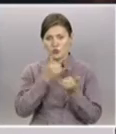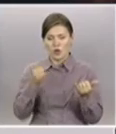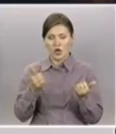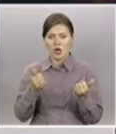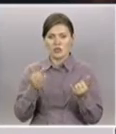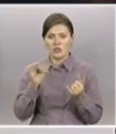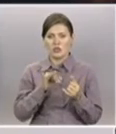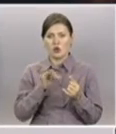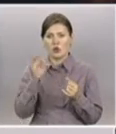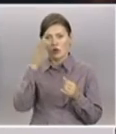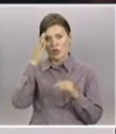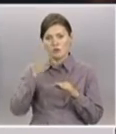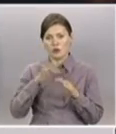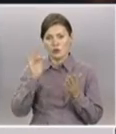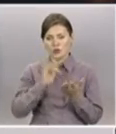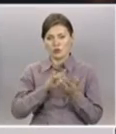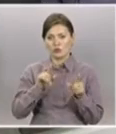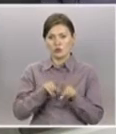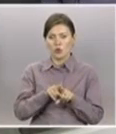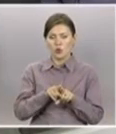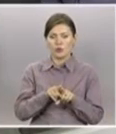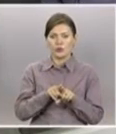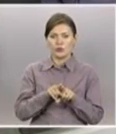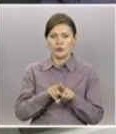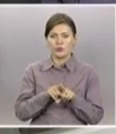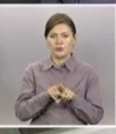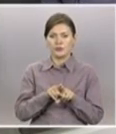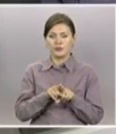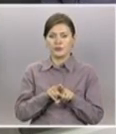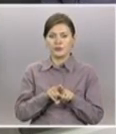и постановление акима города Алматы, которое